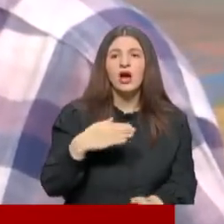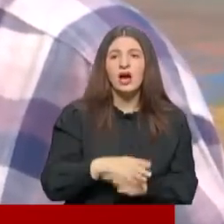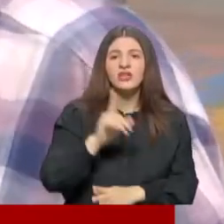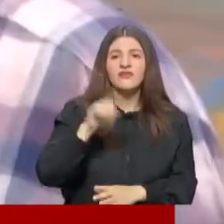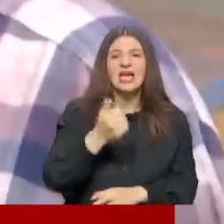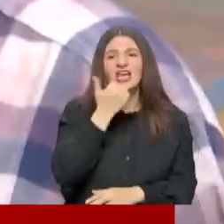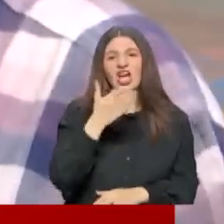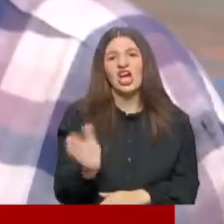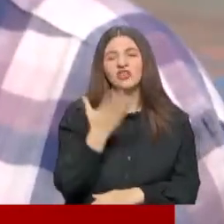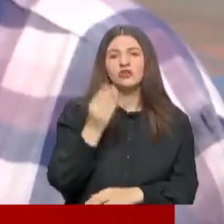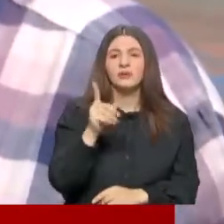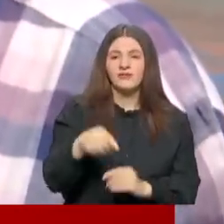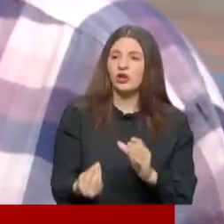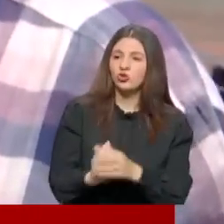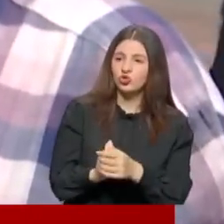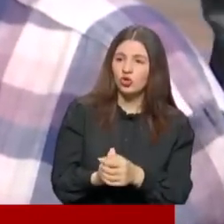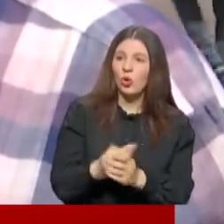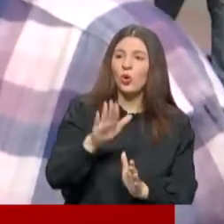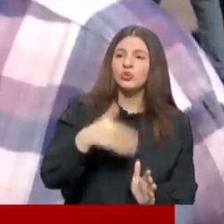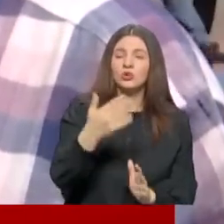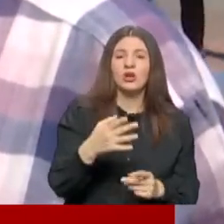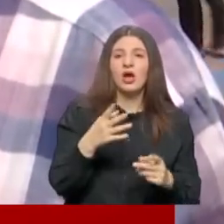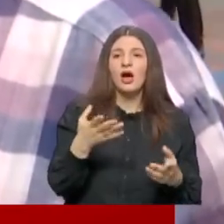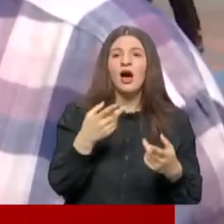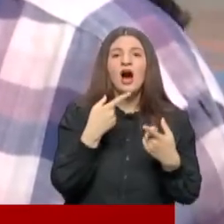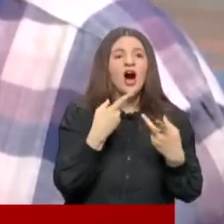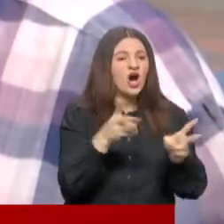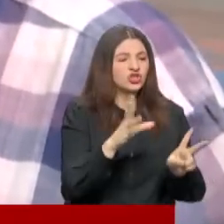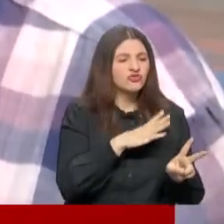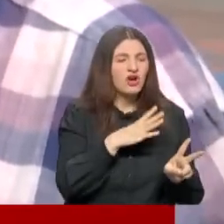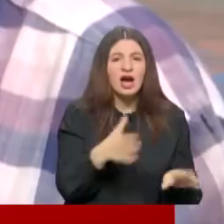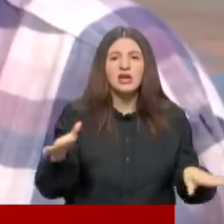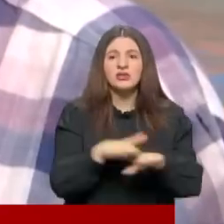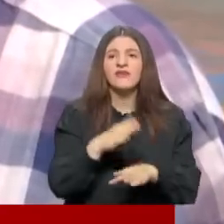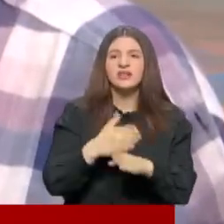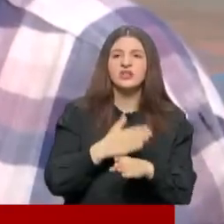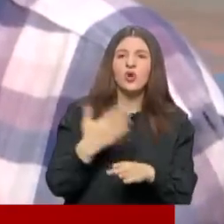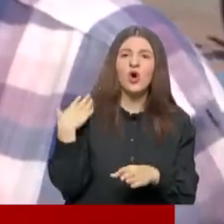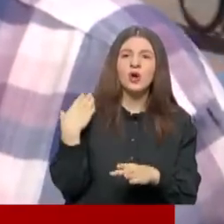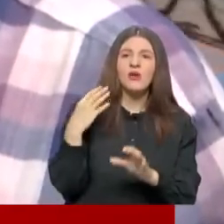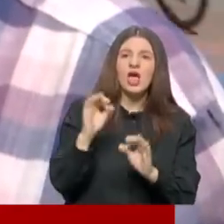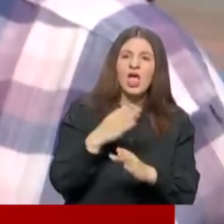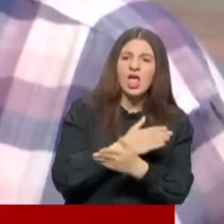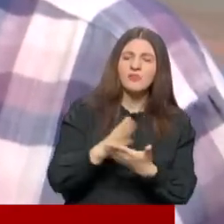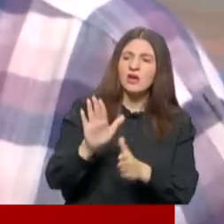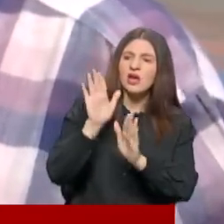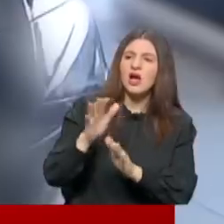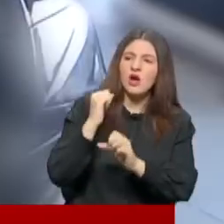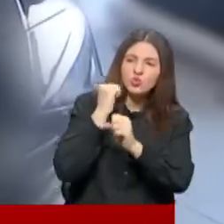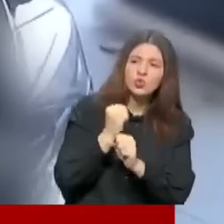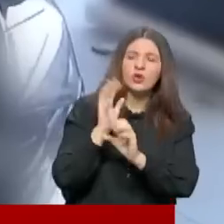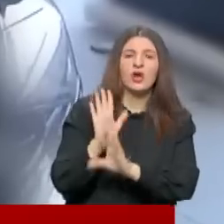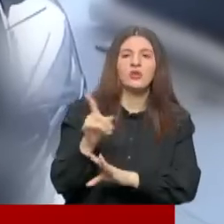Vergiler geçiciydi. Bir vergi çıkarıyorlar. Ondan sonra açıkları kapatmak için vatandaşın omzuna devamlı şekilde kalıcı olarak